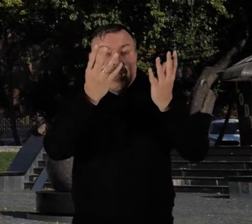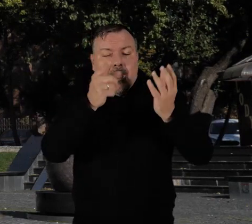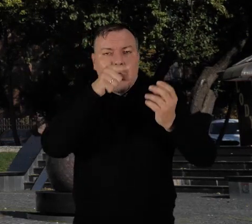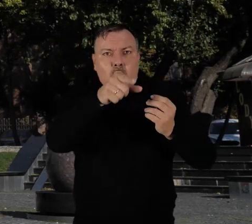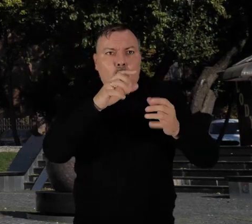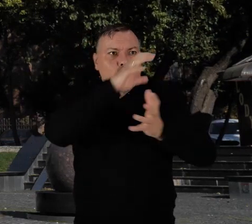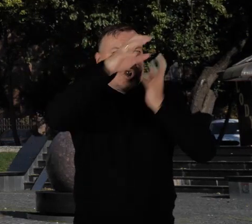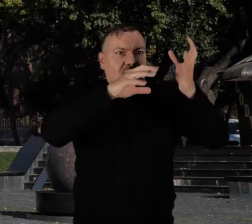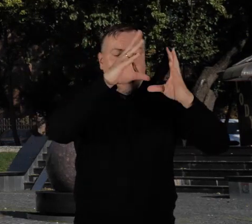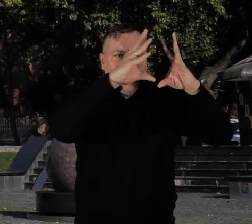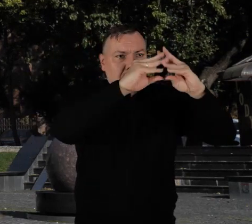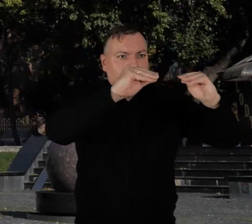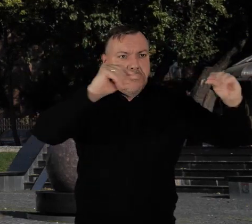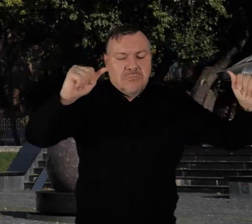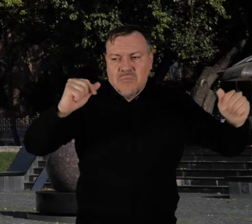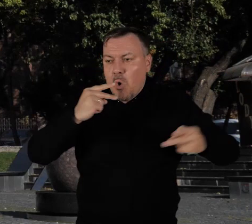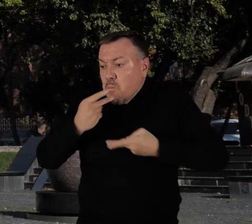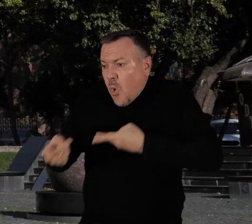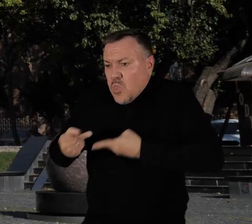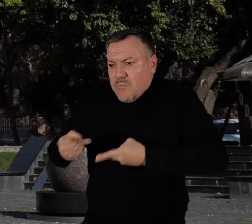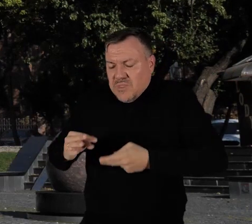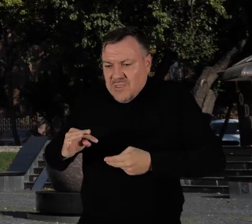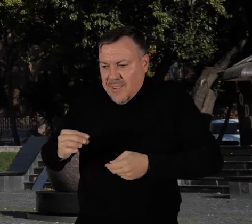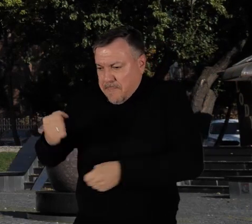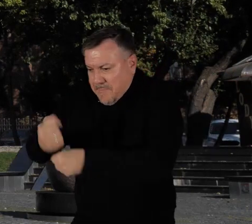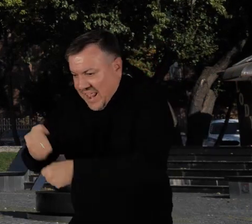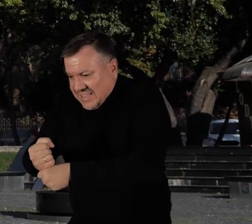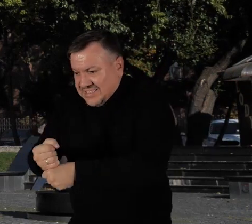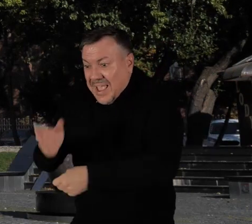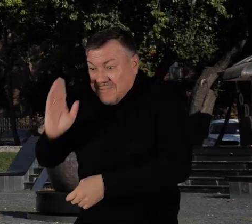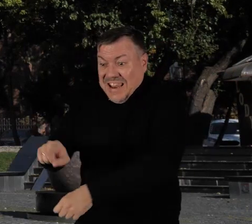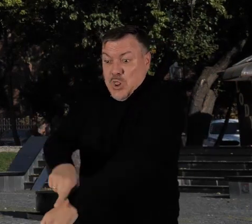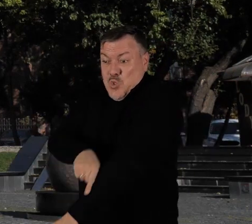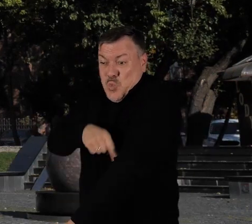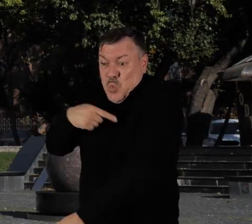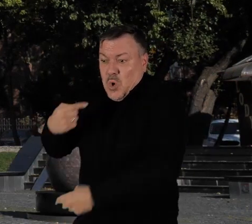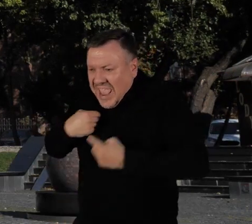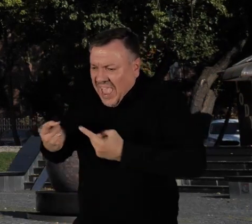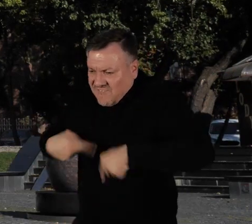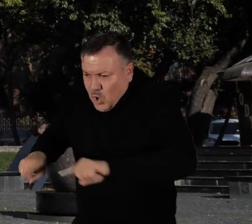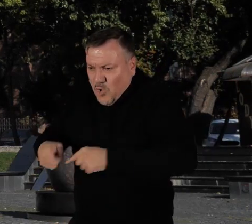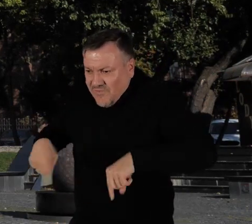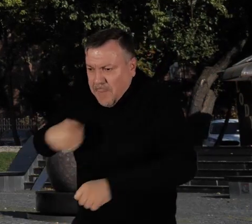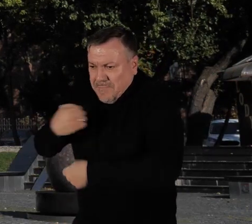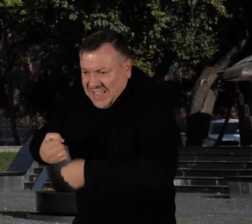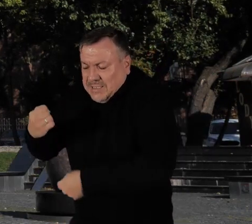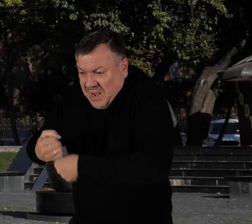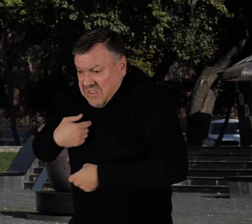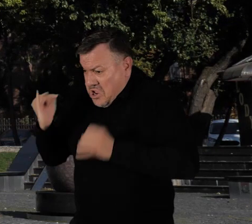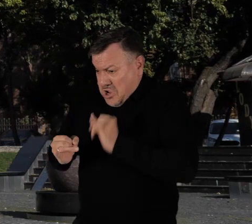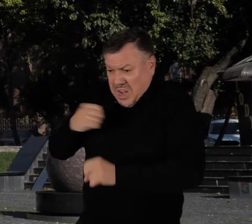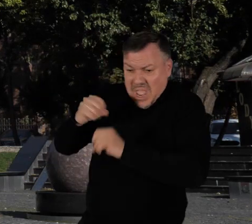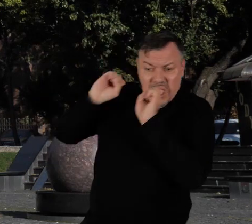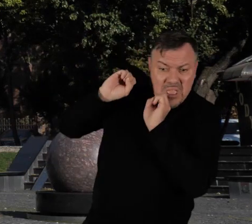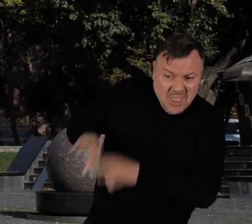w nicość. W podobnym stosunku moja praca pozostaje do mnie. Trwa tak długo, jak długo ją wykonuję. Gdybym